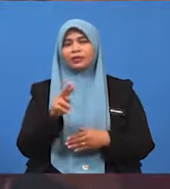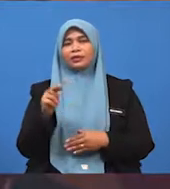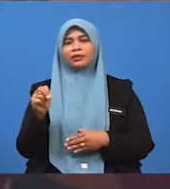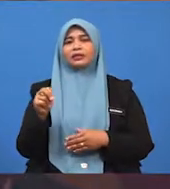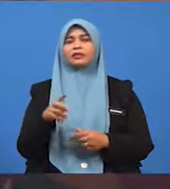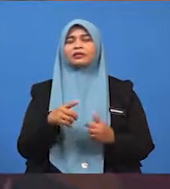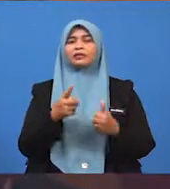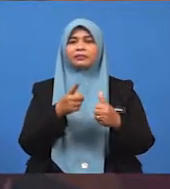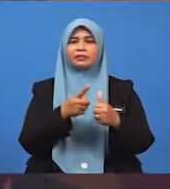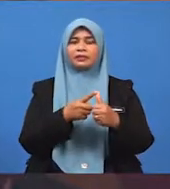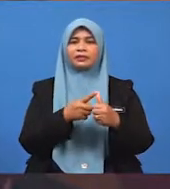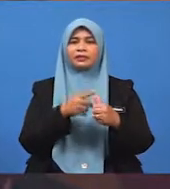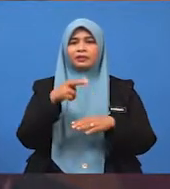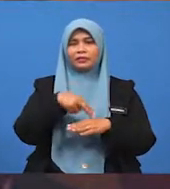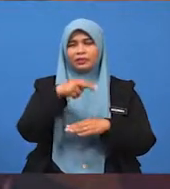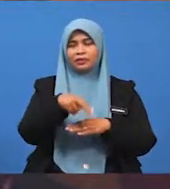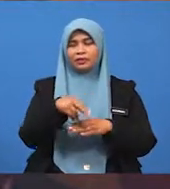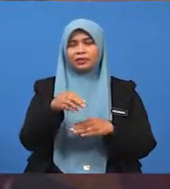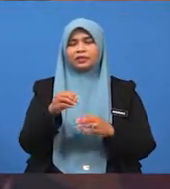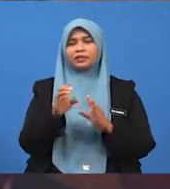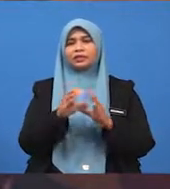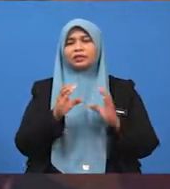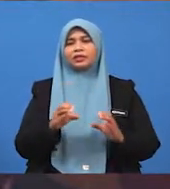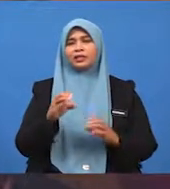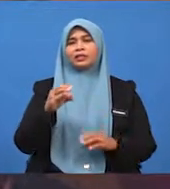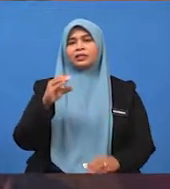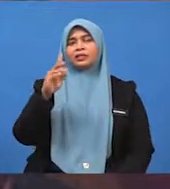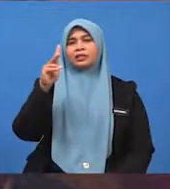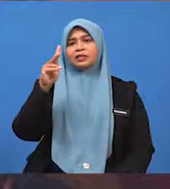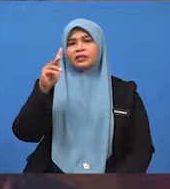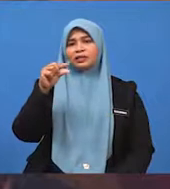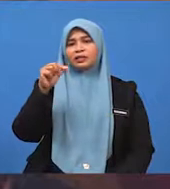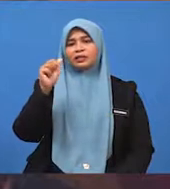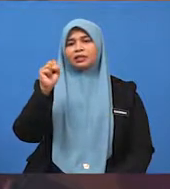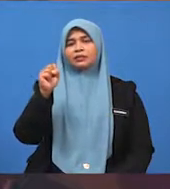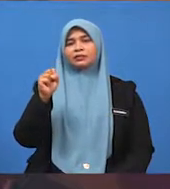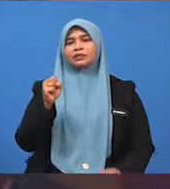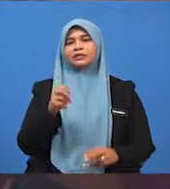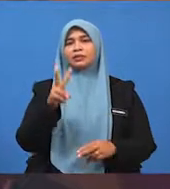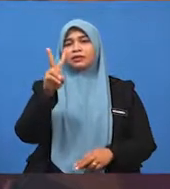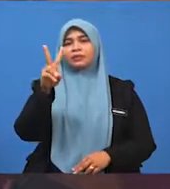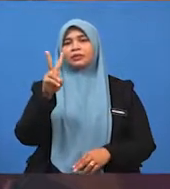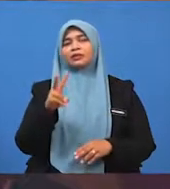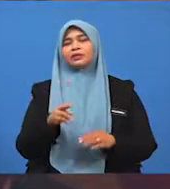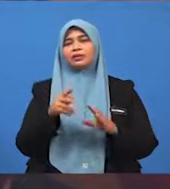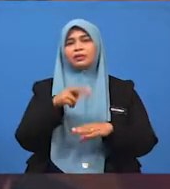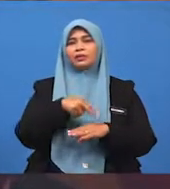bahagian, iaitu pertama, penurunan secara gus. Yang